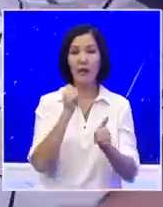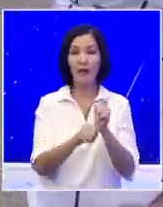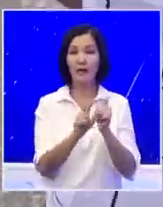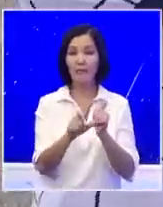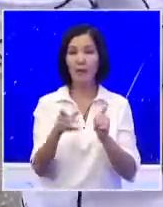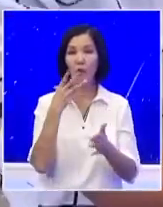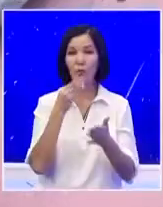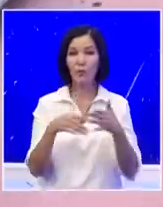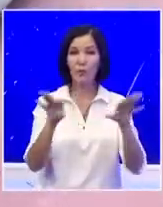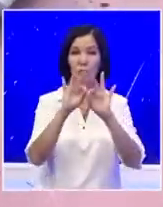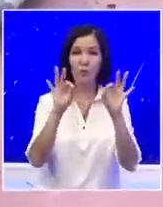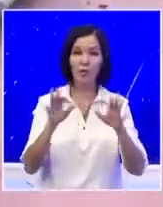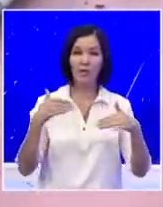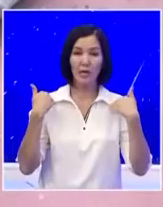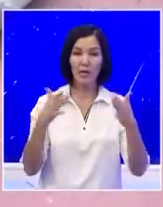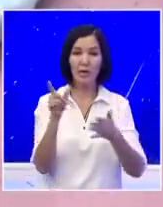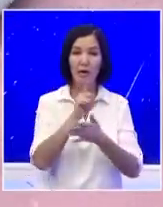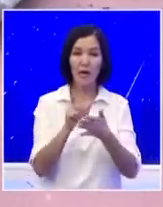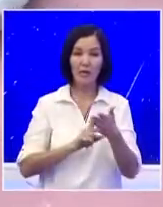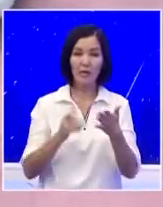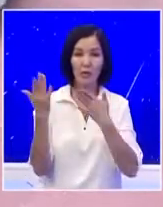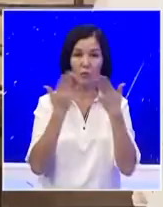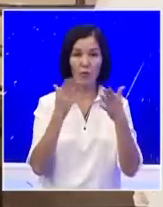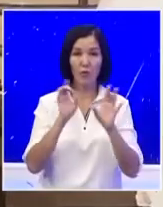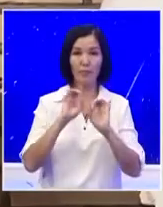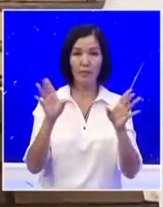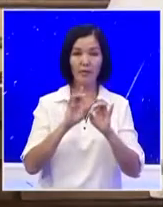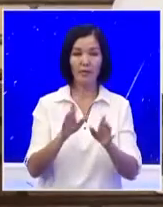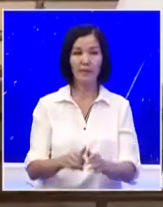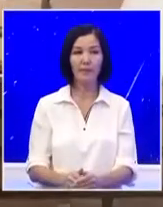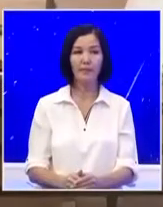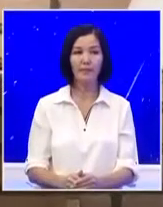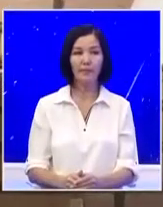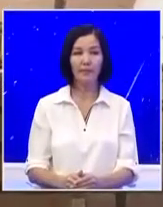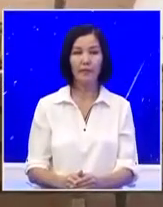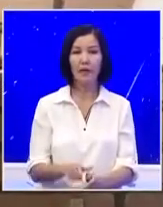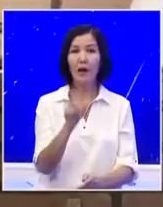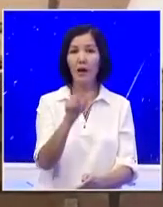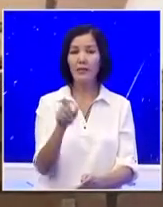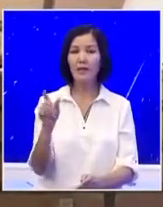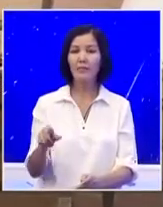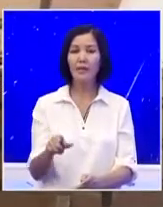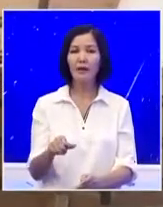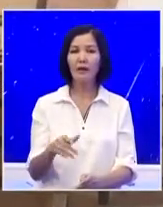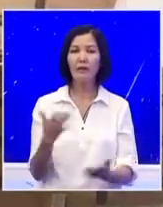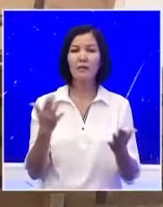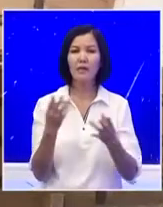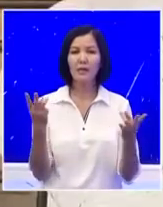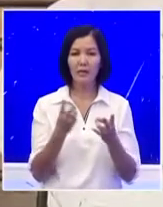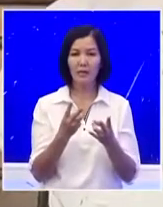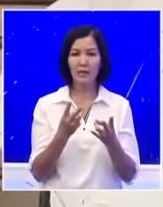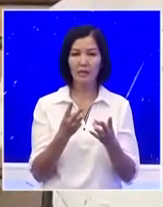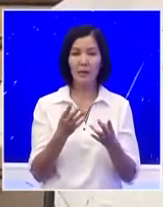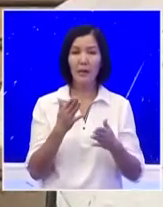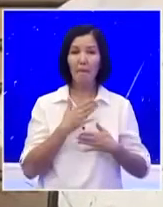өз өнерлерін көрсетіп, ұлы ақын өлеңдерін оқып берді. Адам затқа не керек? Сүймек, сезбек, кәйемек.